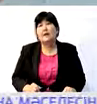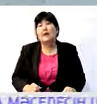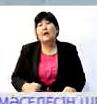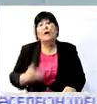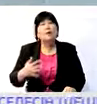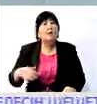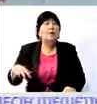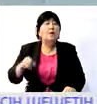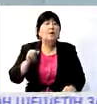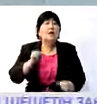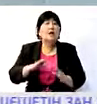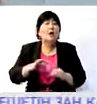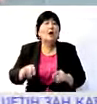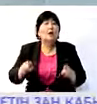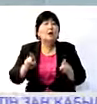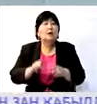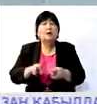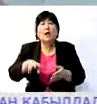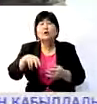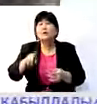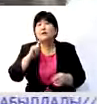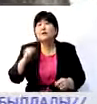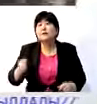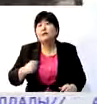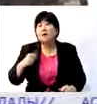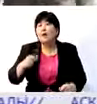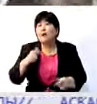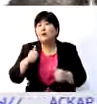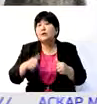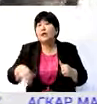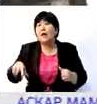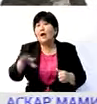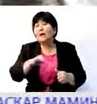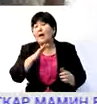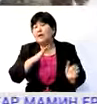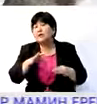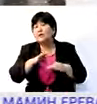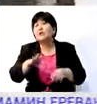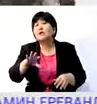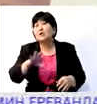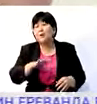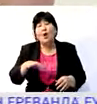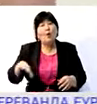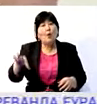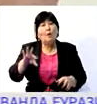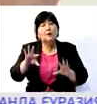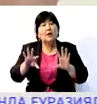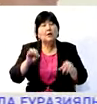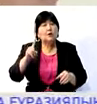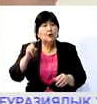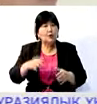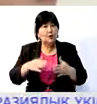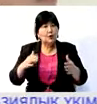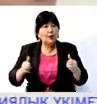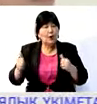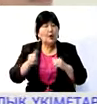Бұл облыстың әр ауданында сыннан сүрінбей өткен жас сарбаздар. Осыған дейін сайыстың аймақтық кезеңдері өткізілген болатын. Облыстық іріктеуге 100-ден жүйрік